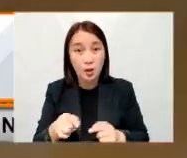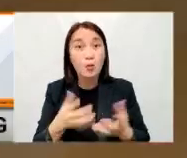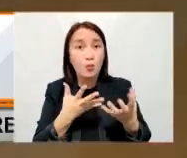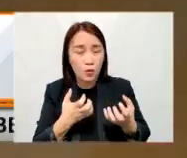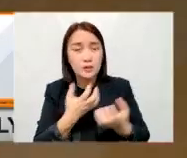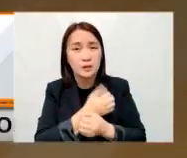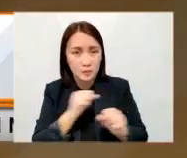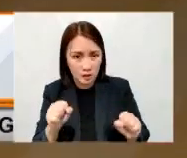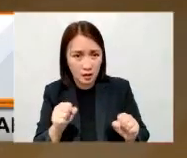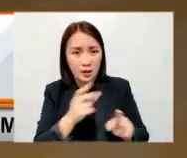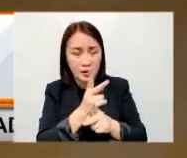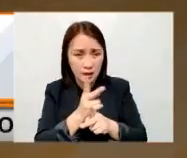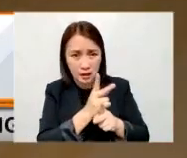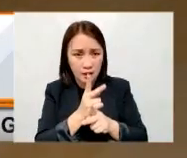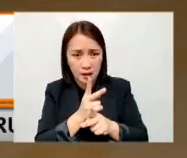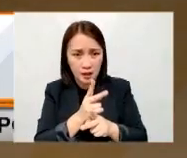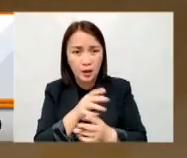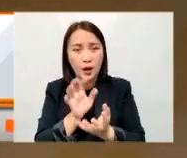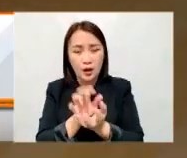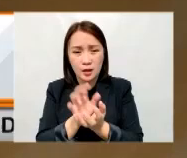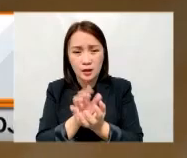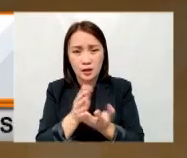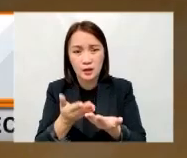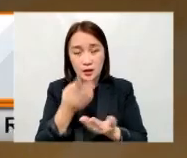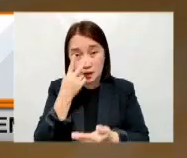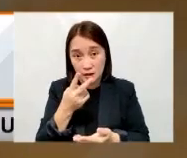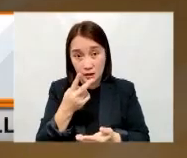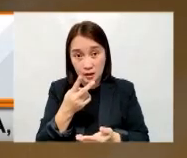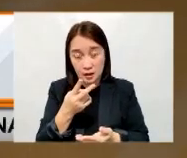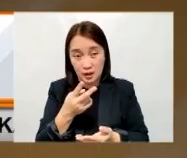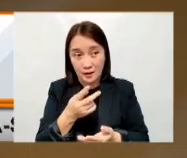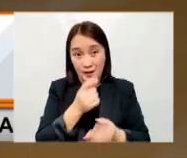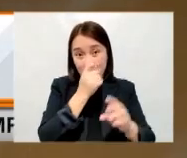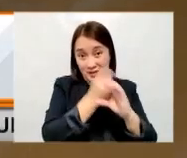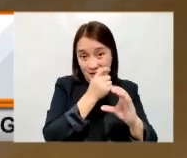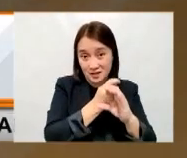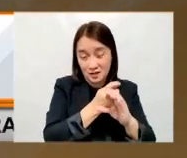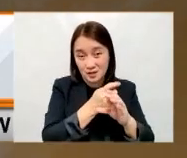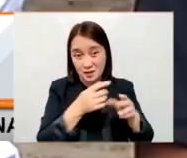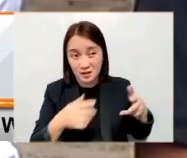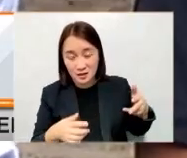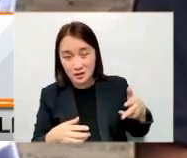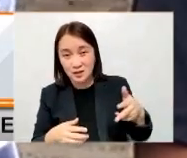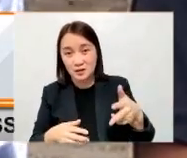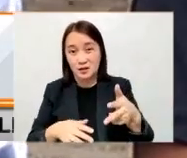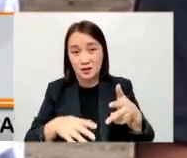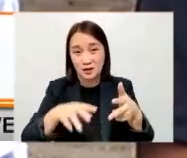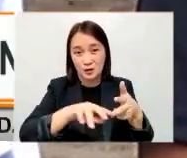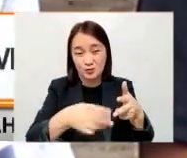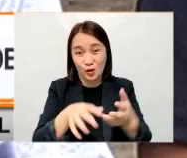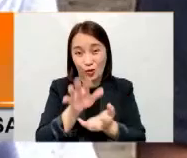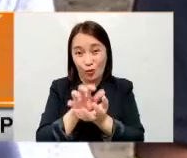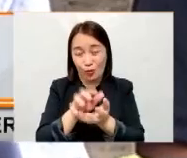ang aso matapos silang maabutan na nasa gasaan ng truck. Driver po ako, hindi ko po alam na nakakaladkad na po yung aso. Gusto